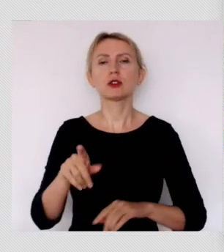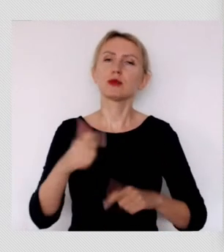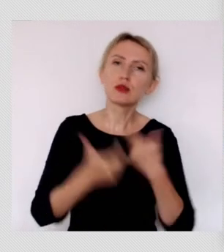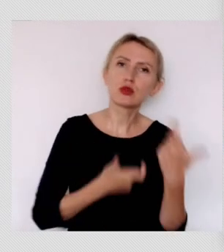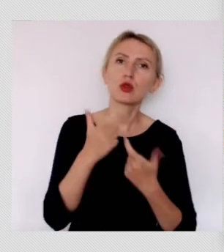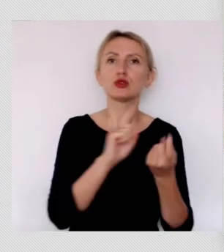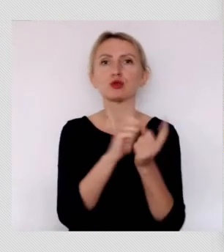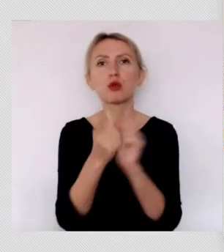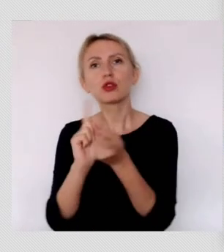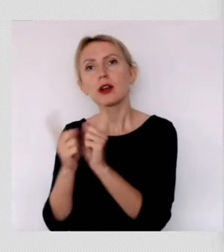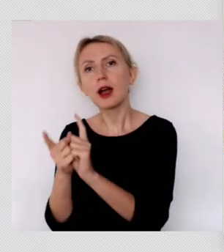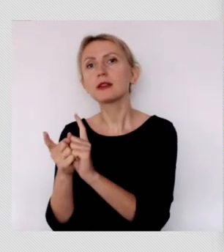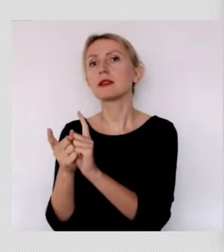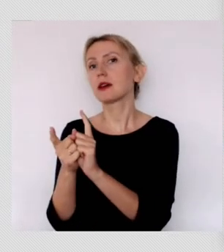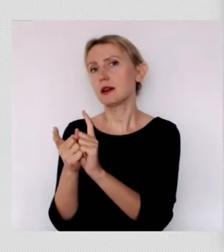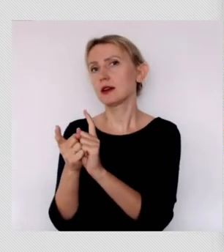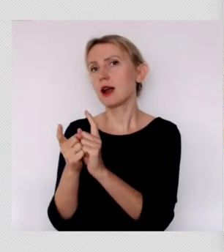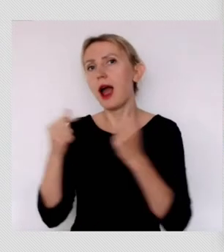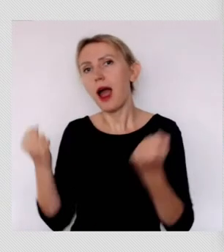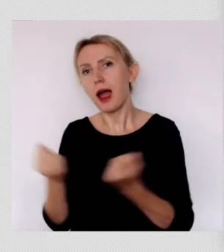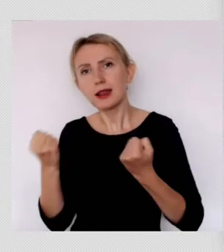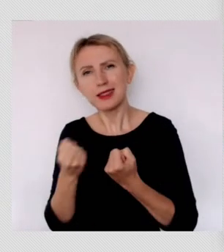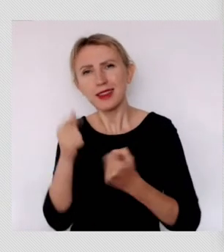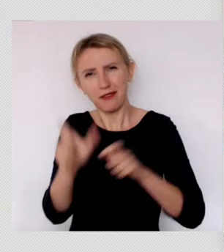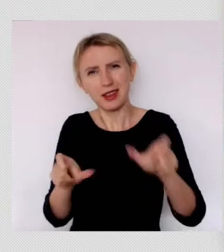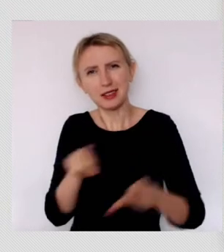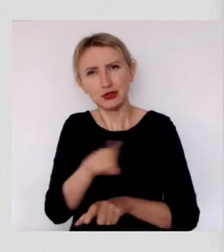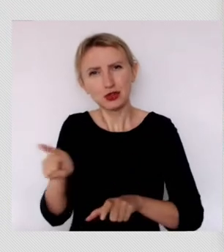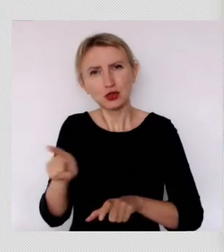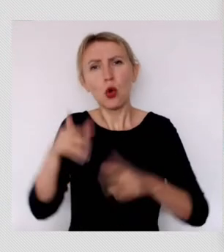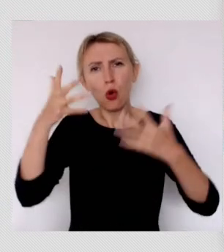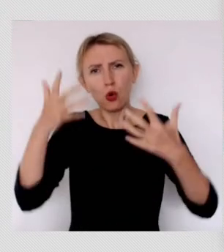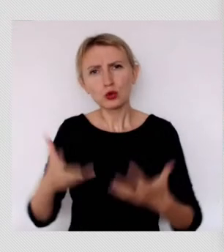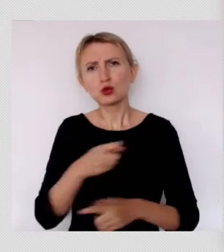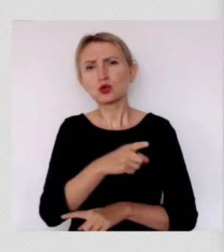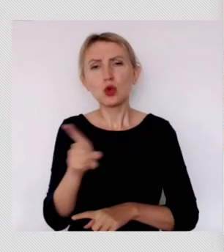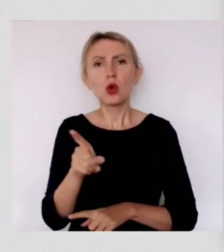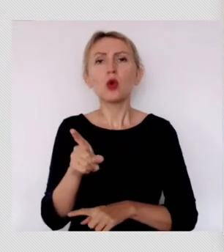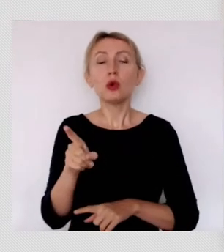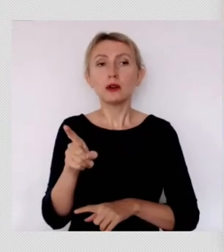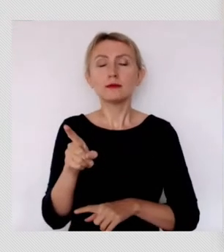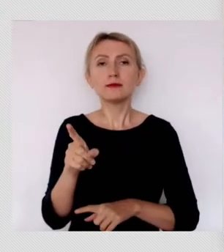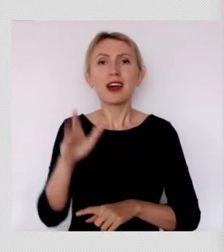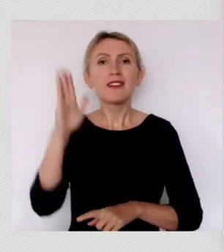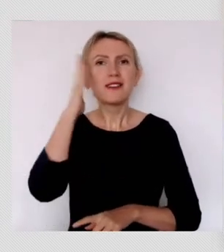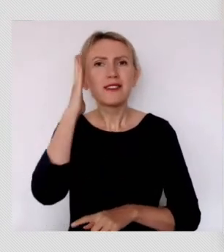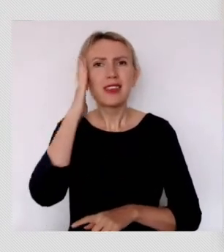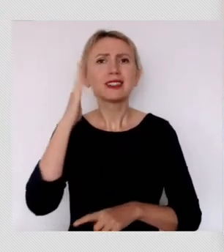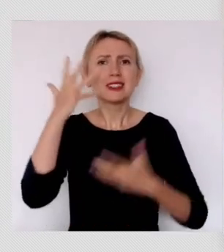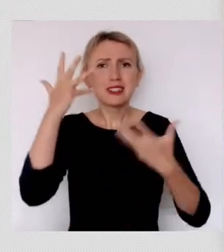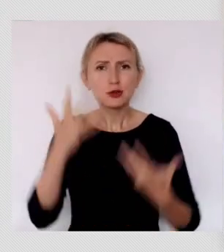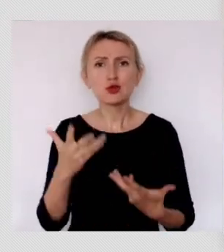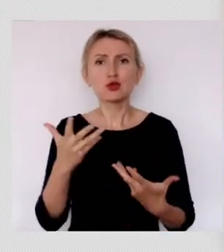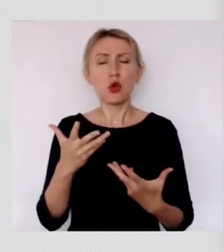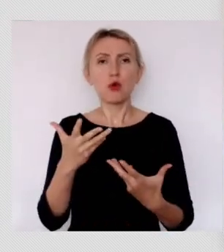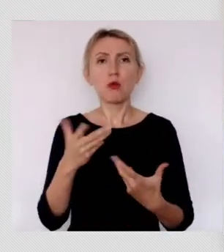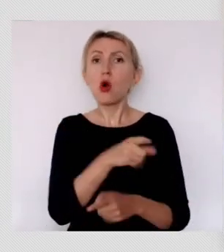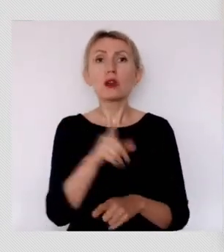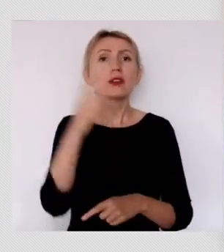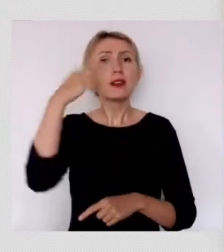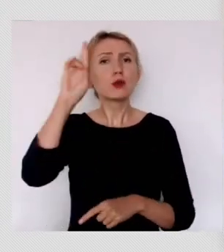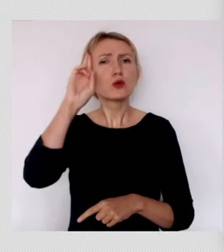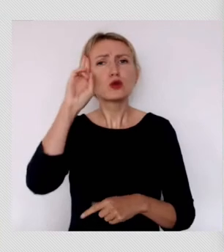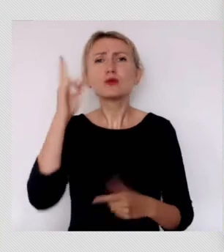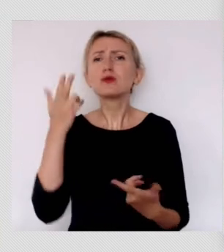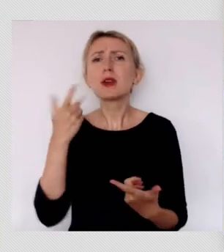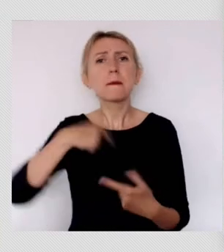spotkania z aktywistami, którzy chcą tę wiedzę posiąść, ponieważ nie rozumieją dokładnie tego, o